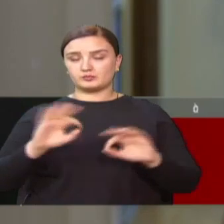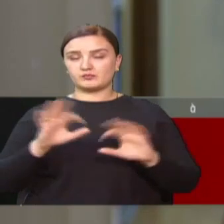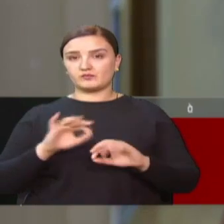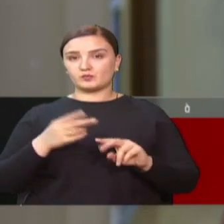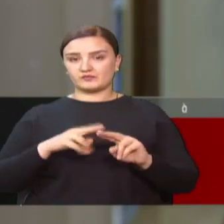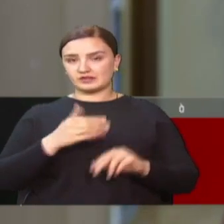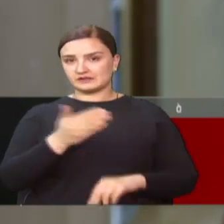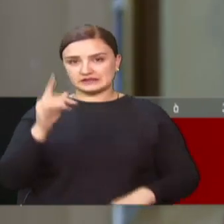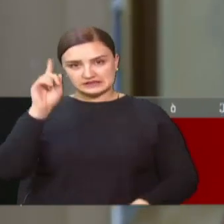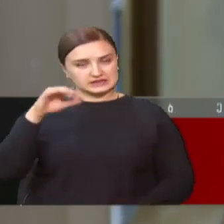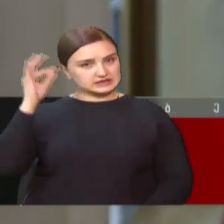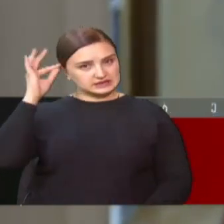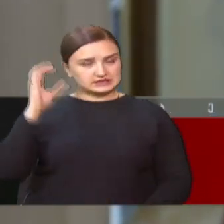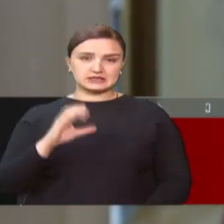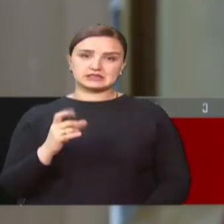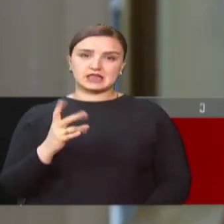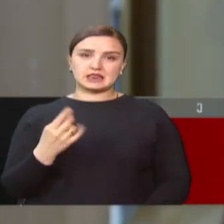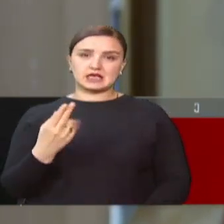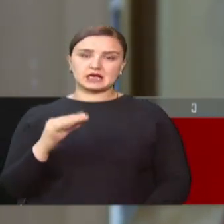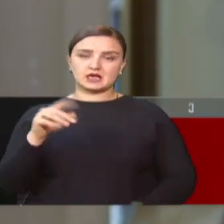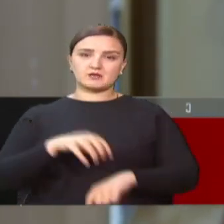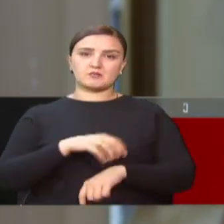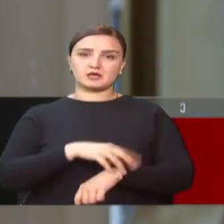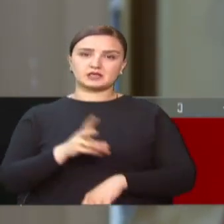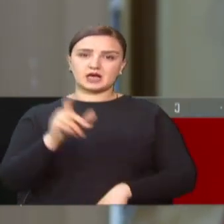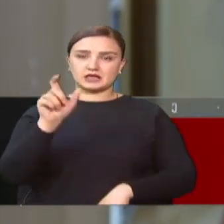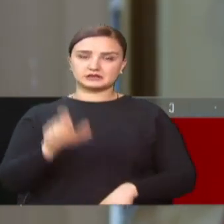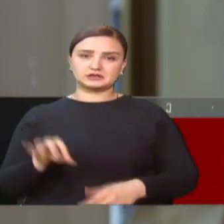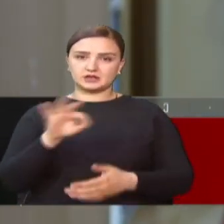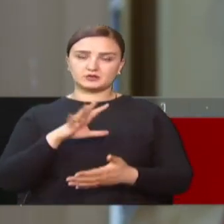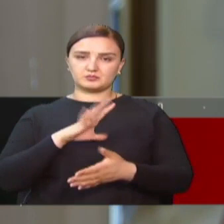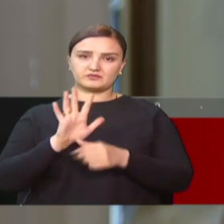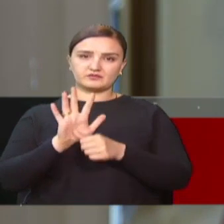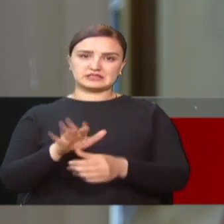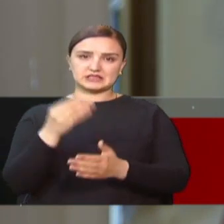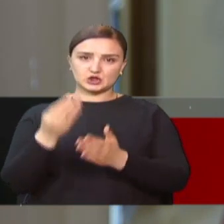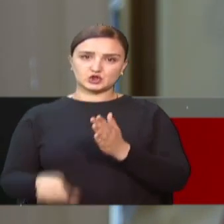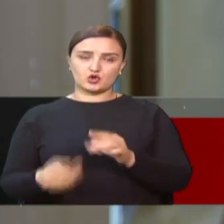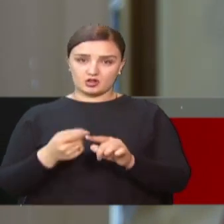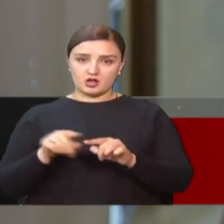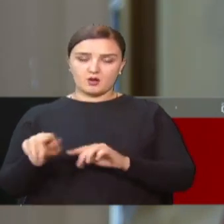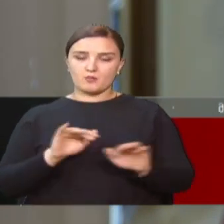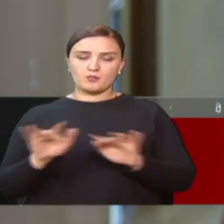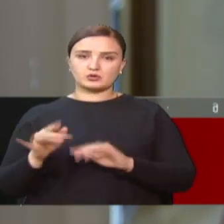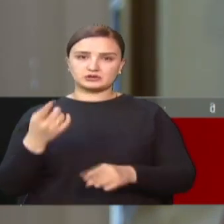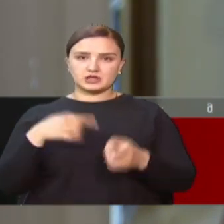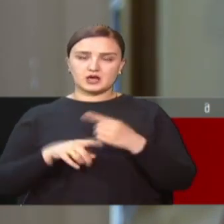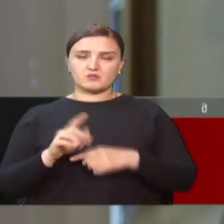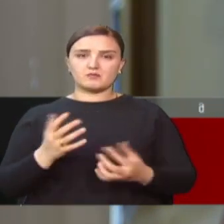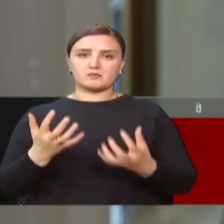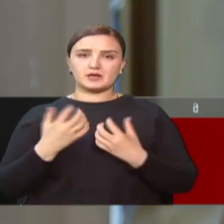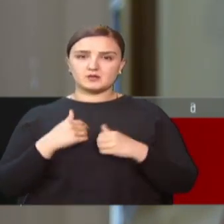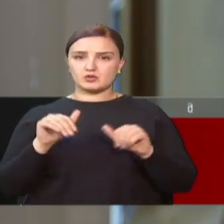სენანში იცით, რომ კონკრეტული პარტიის კანდიდატის მიმართ განხორციელდა ზეწოლა და ამ ზეწოლის პროტესტიდან გამომდინარე მიხდა